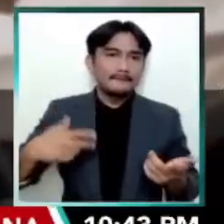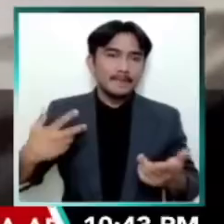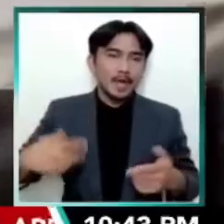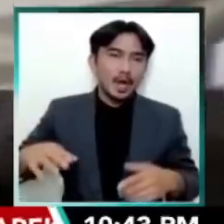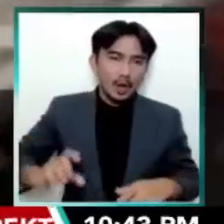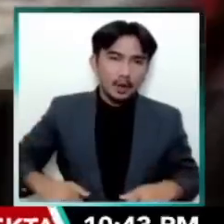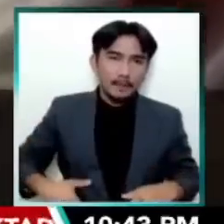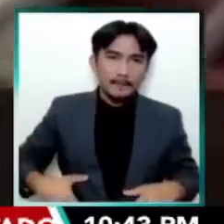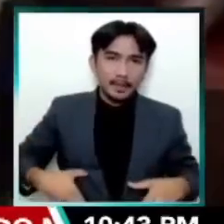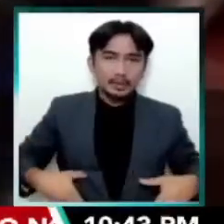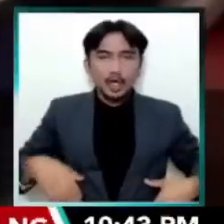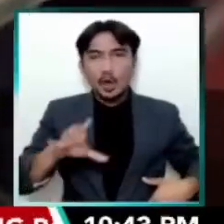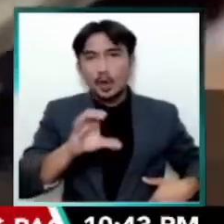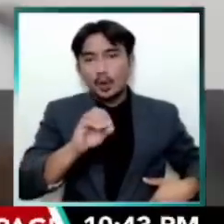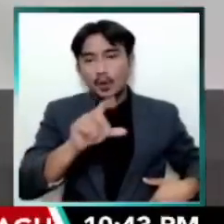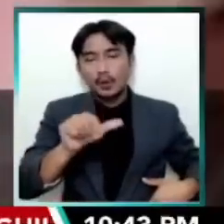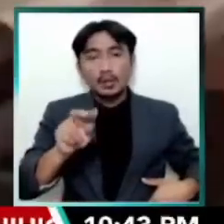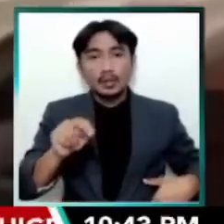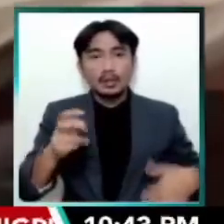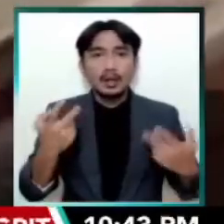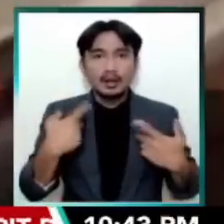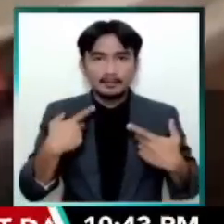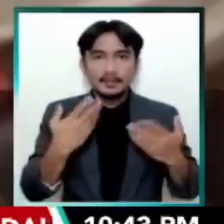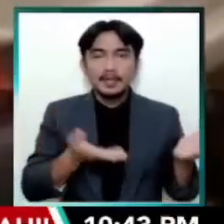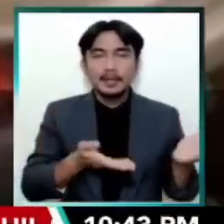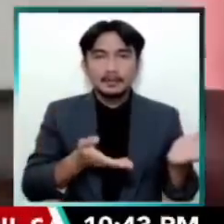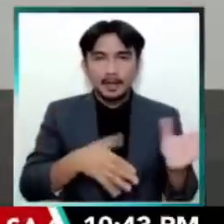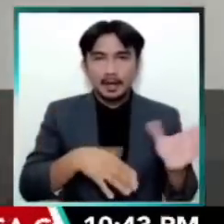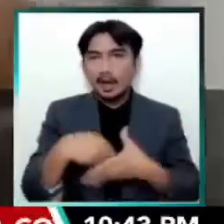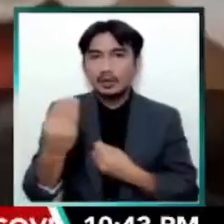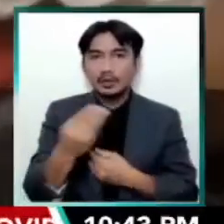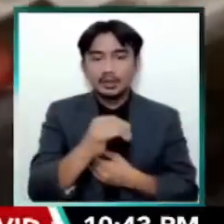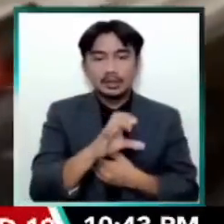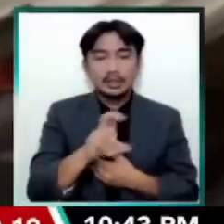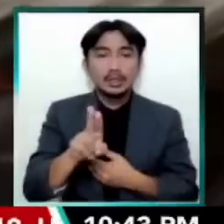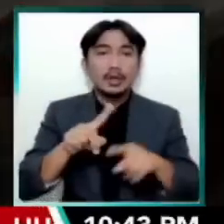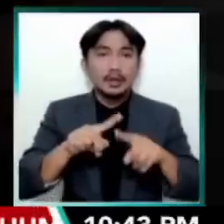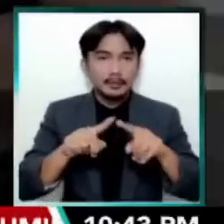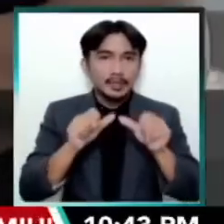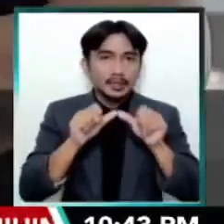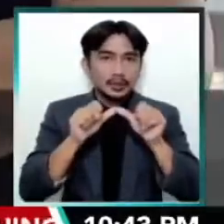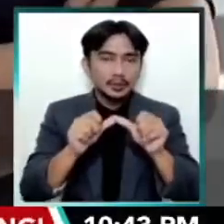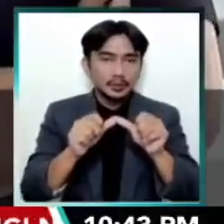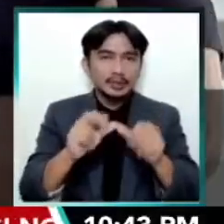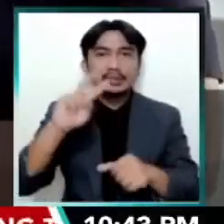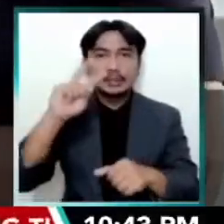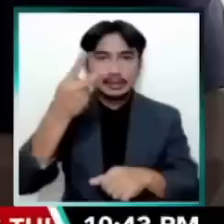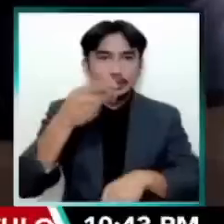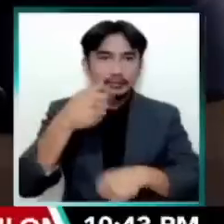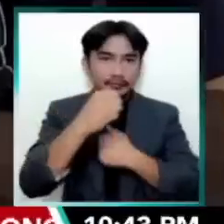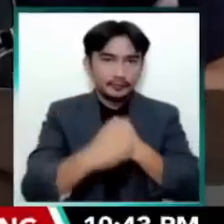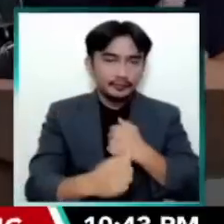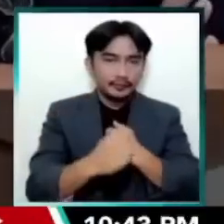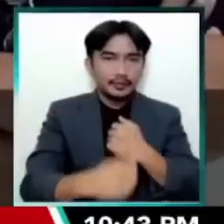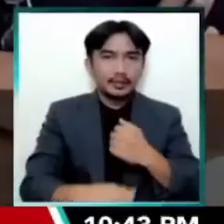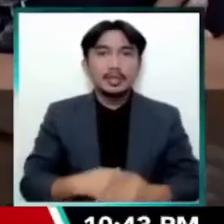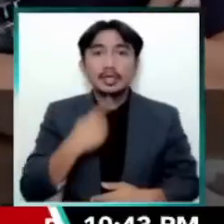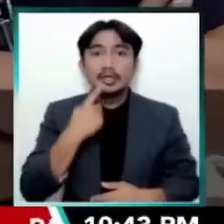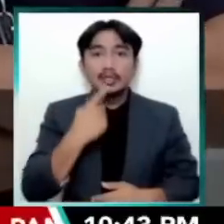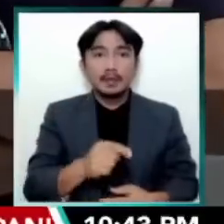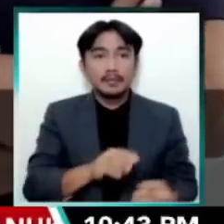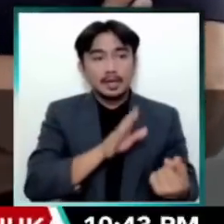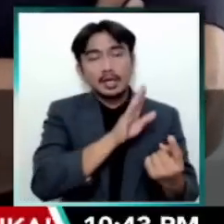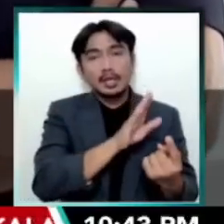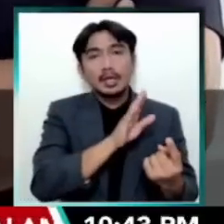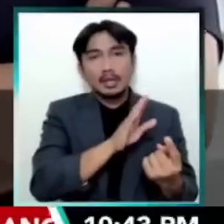Nakalabas na ito ng intensive care unit o ICU, pero kailangan pa ng ikalawang operasyon. Ayon sa kanilang ama na si Lamitan Mayor Roderick